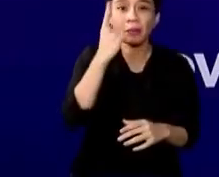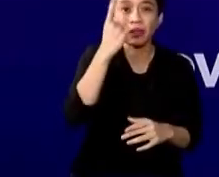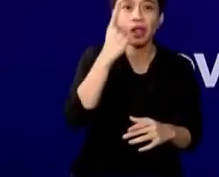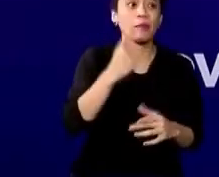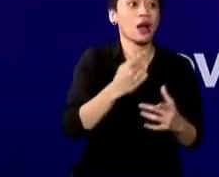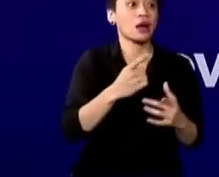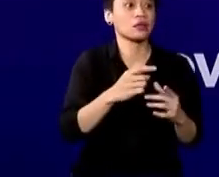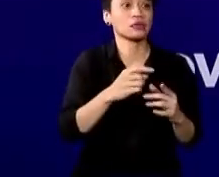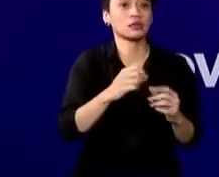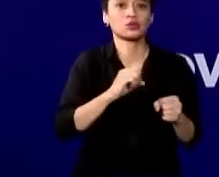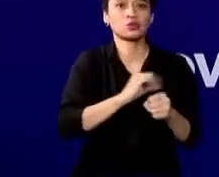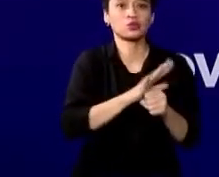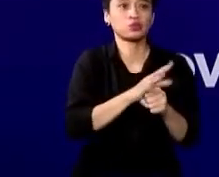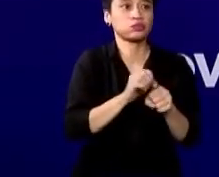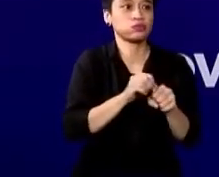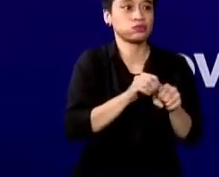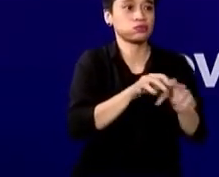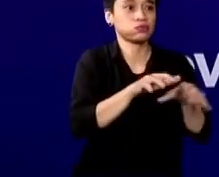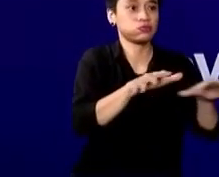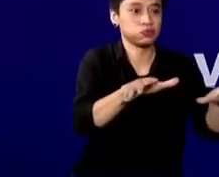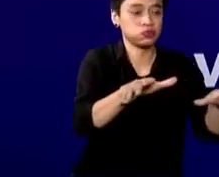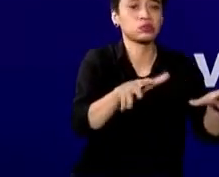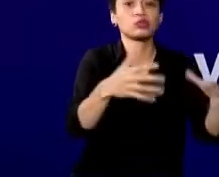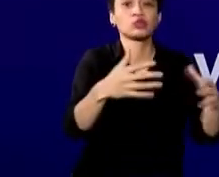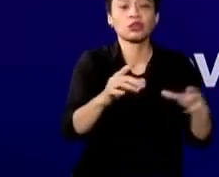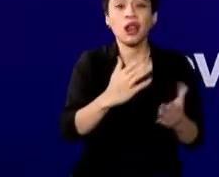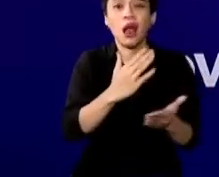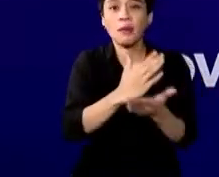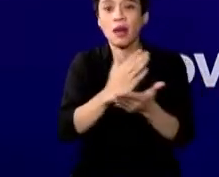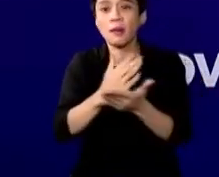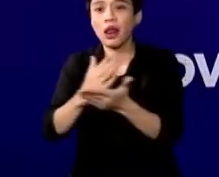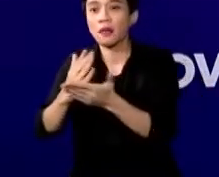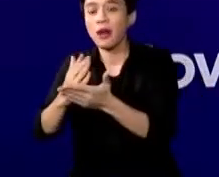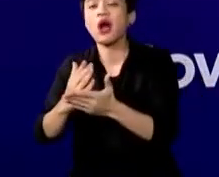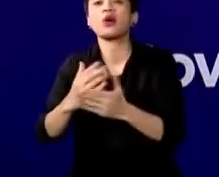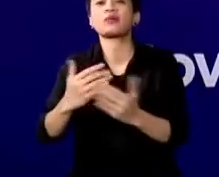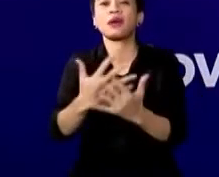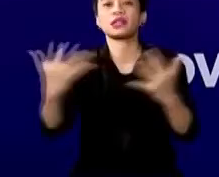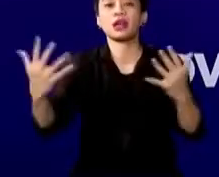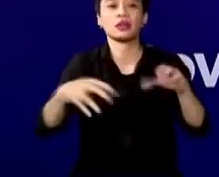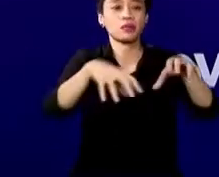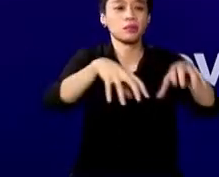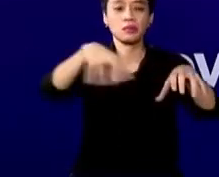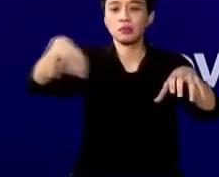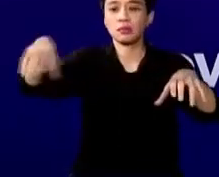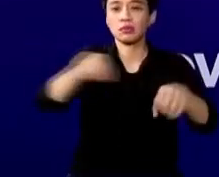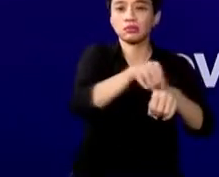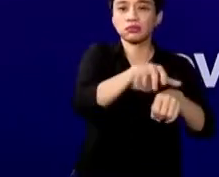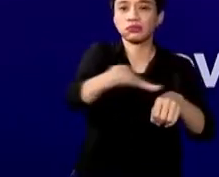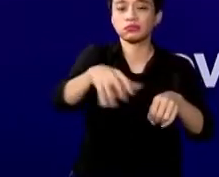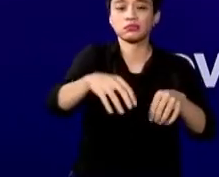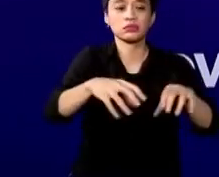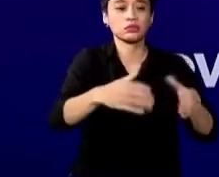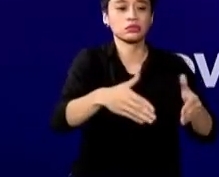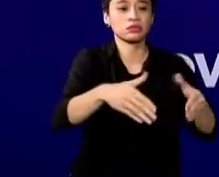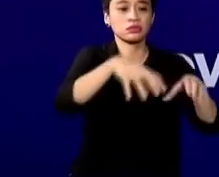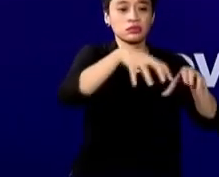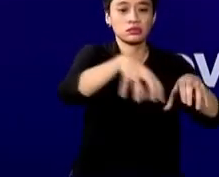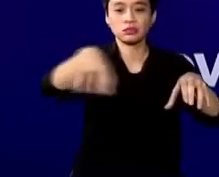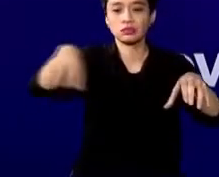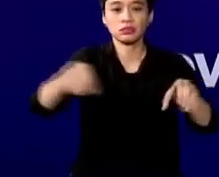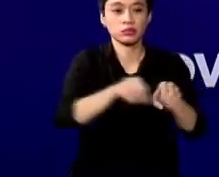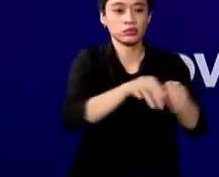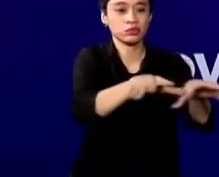menjadi penularan antara kluster dengan kluster yang ada di masyarakat dan kemudian ini berkembang